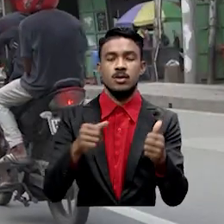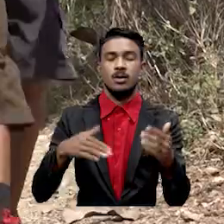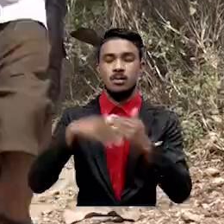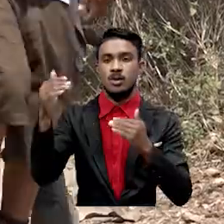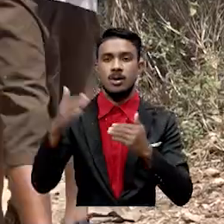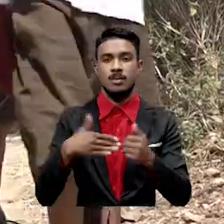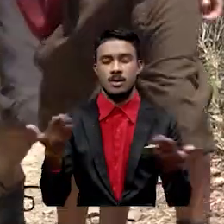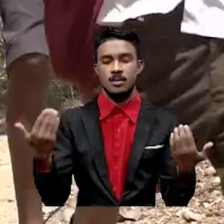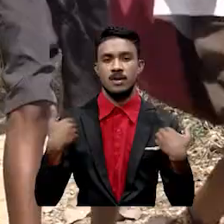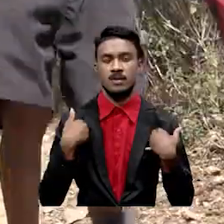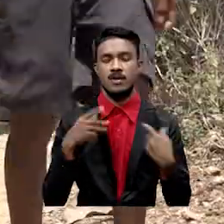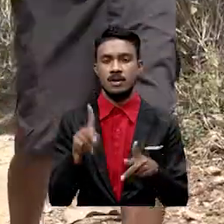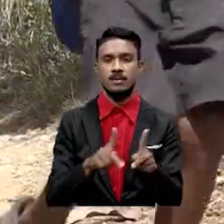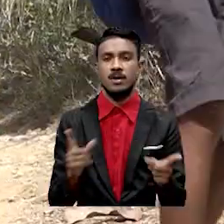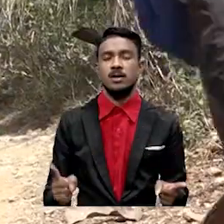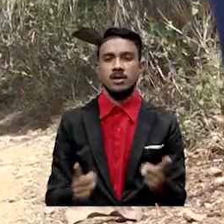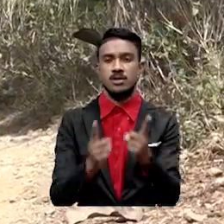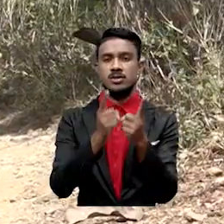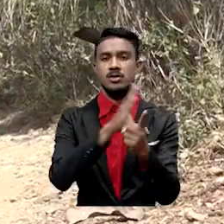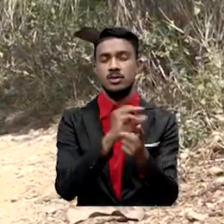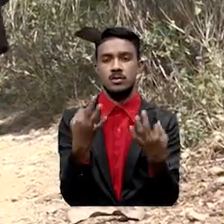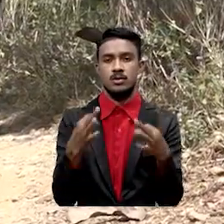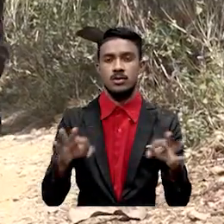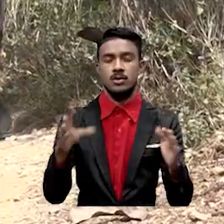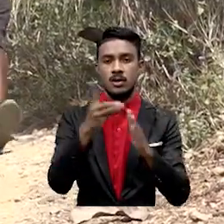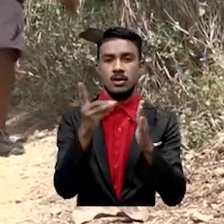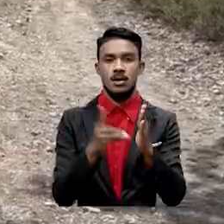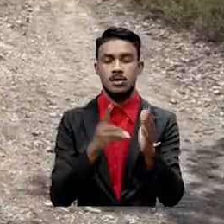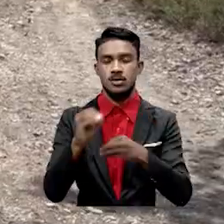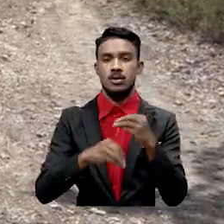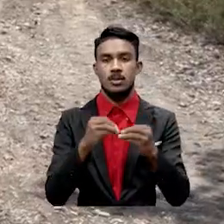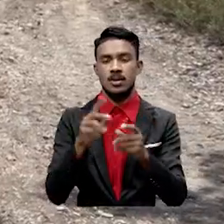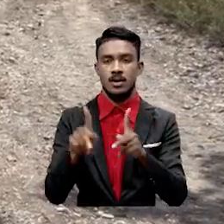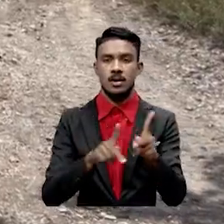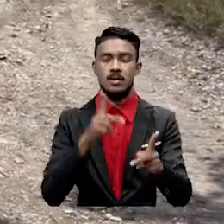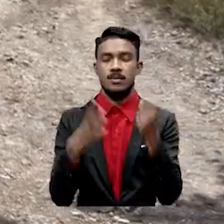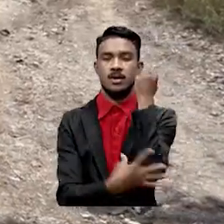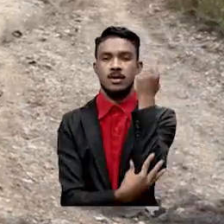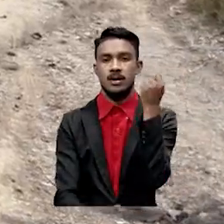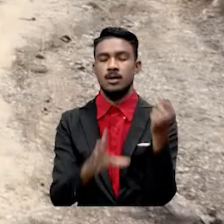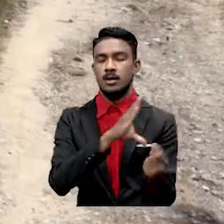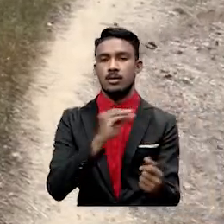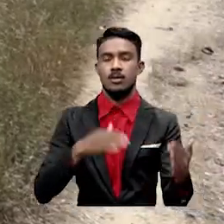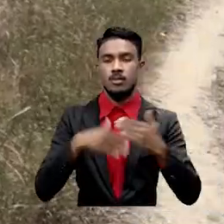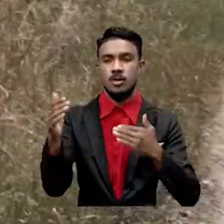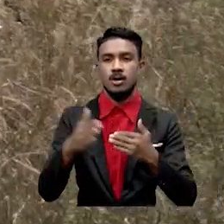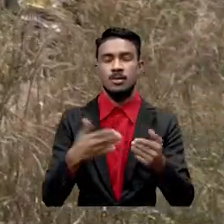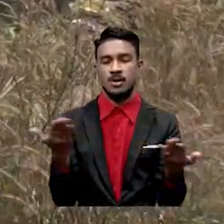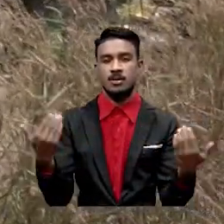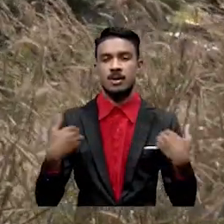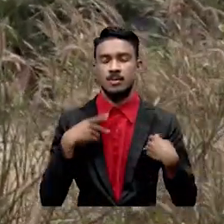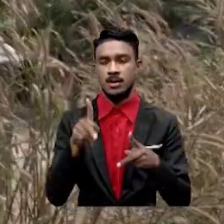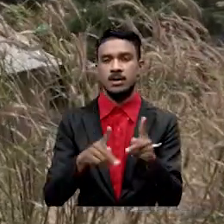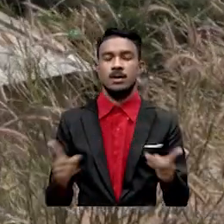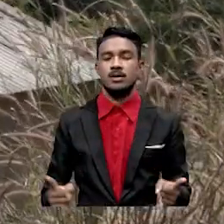povo enfrenta, banheira termina halo levantamento dados conaba povo bitlike no tipo problema social nebe povo enfrenta e